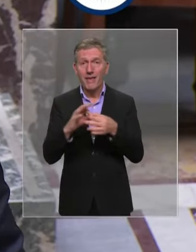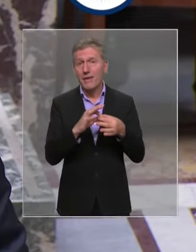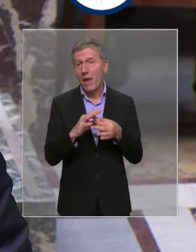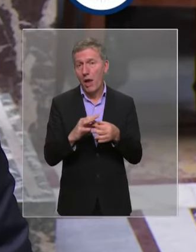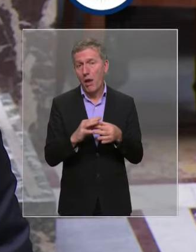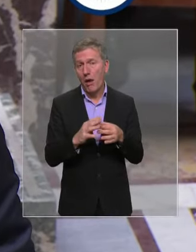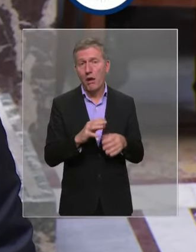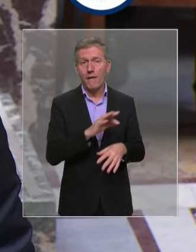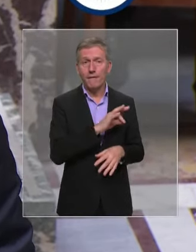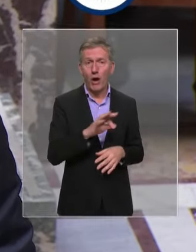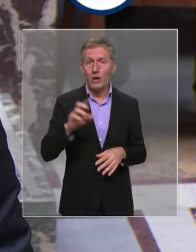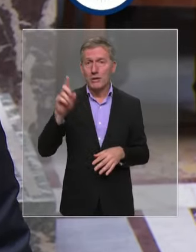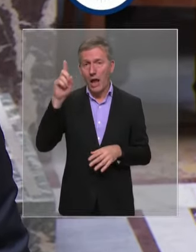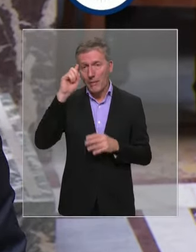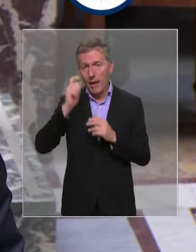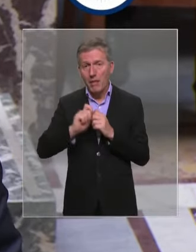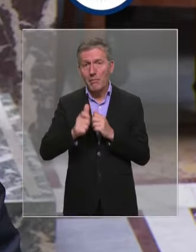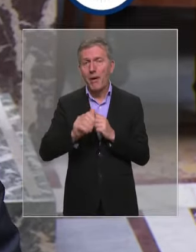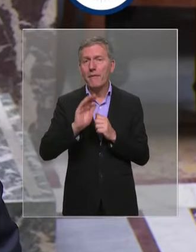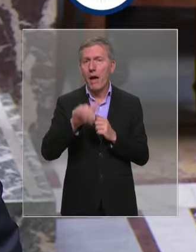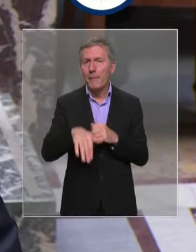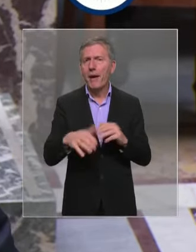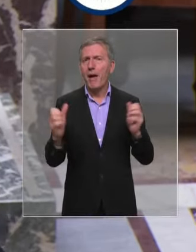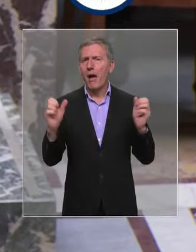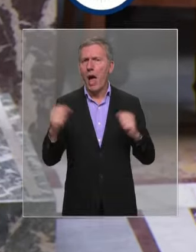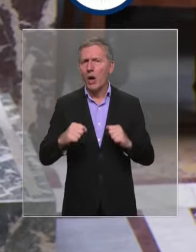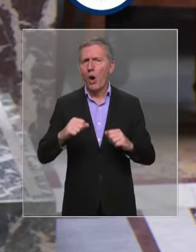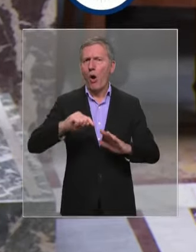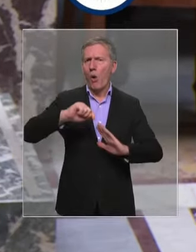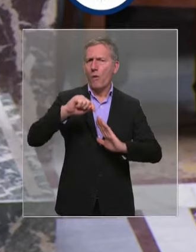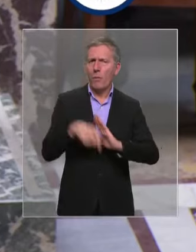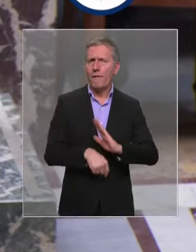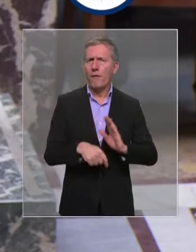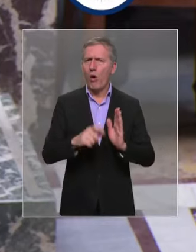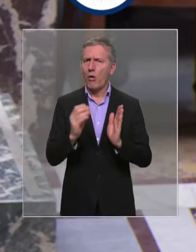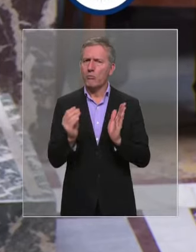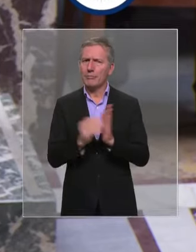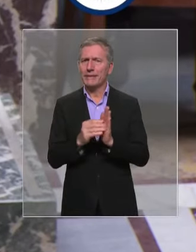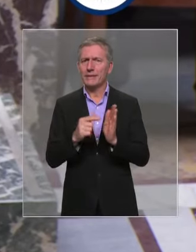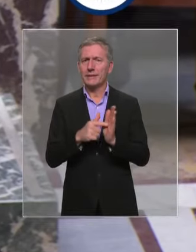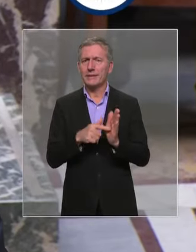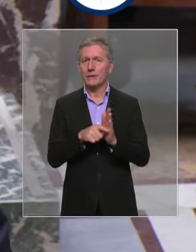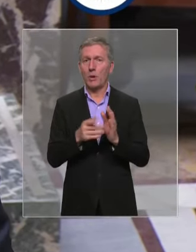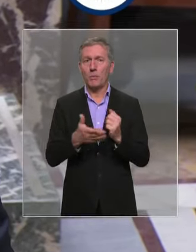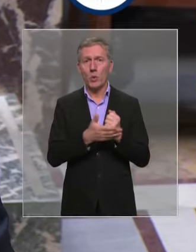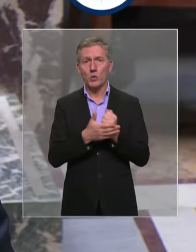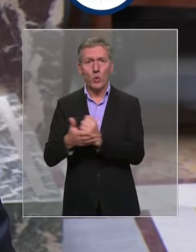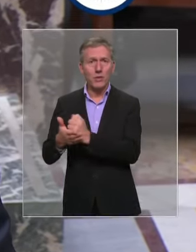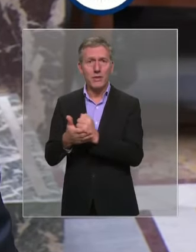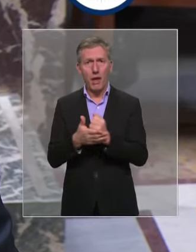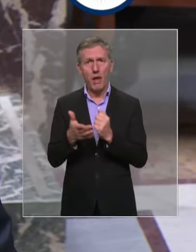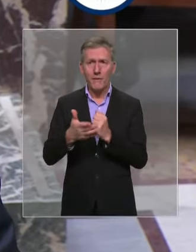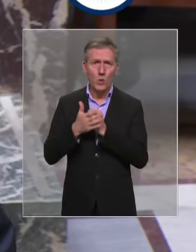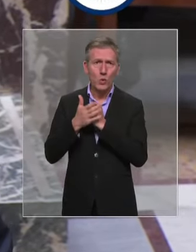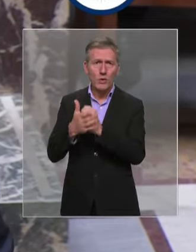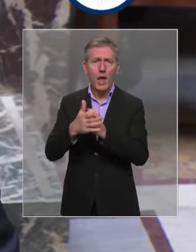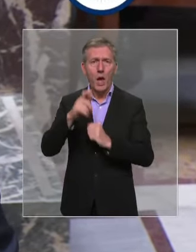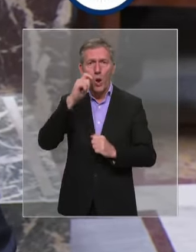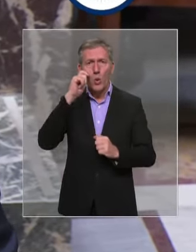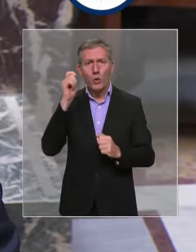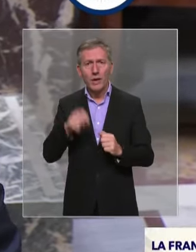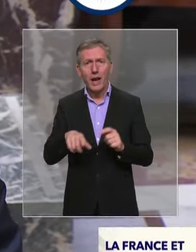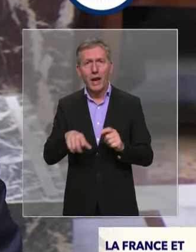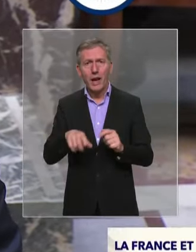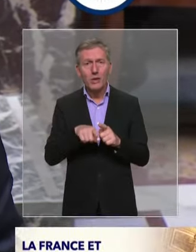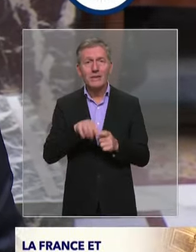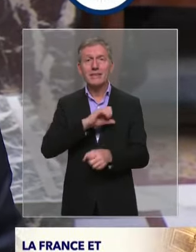parlementaires et les membres du gouvernement naissent à la fois des accords profonds sur le soutien qu'il appartient d'accorder à l'Ukraine, sur les sanctions que